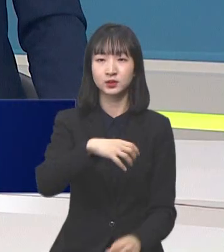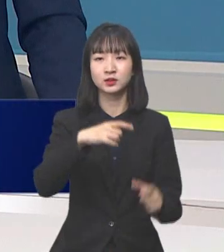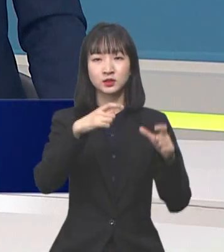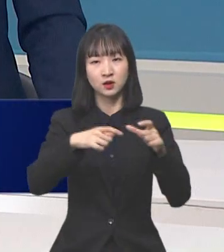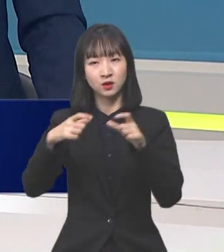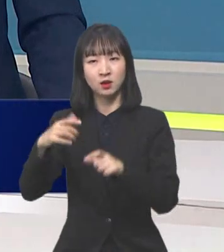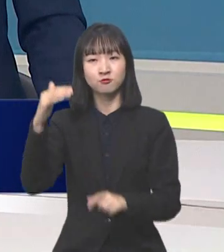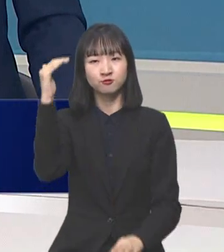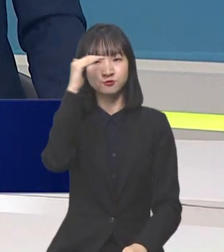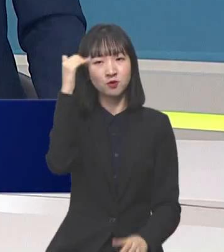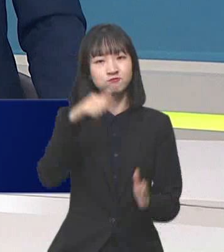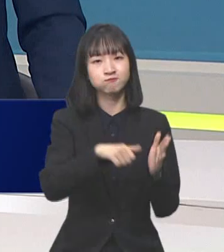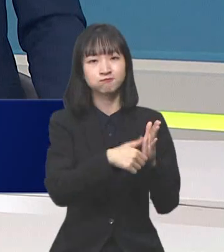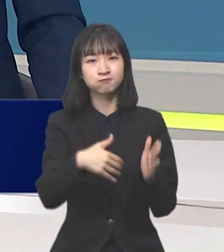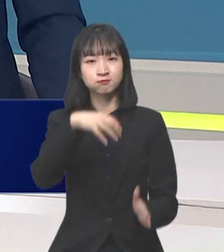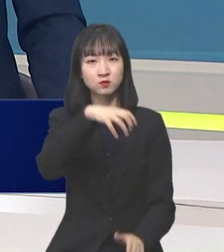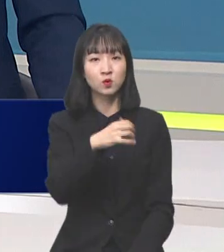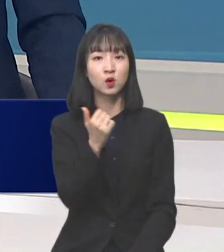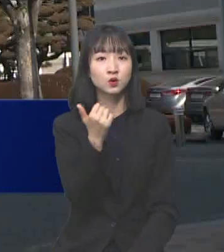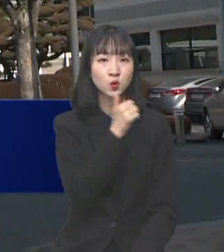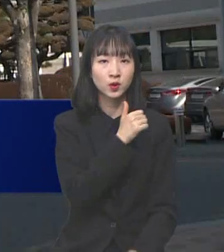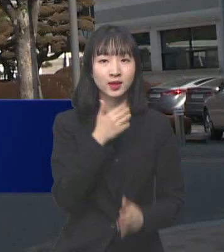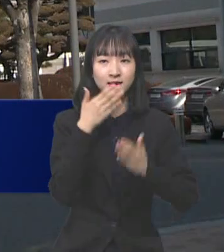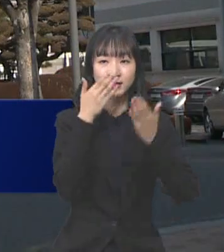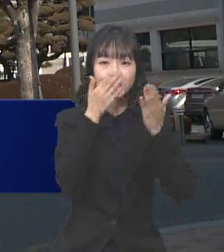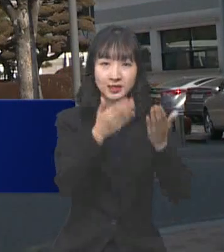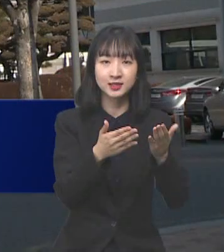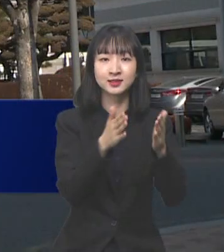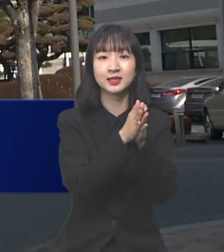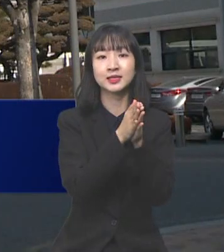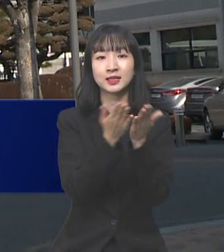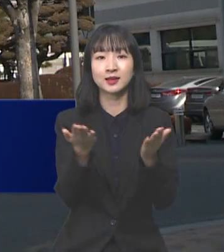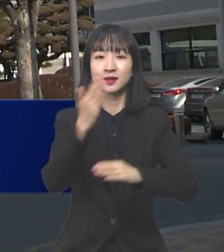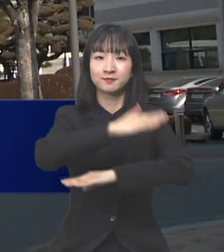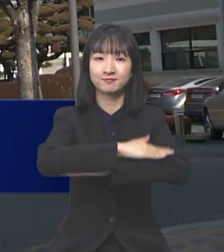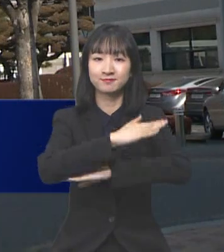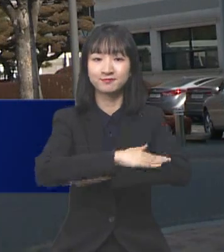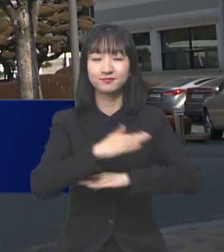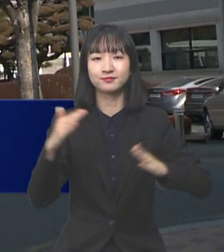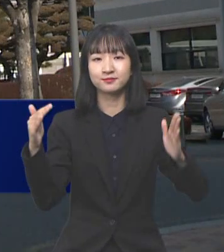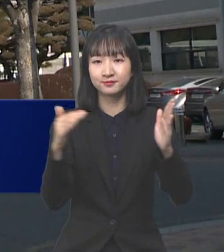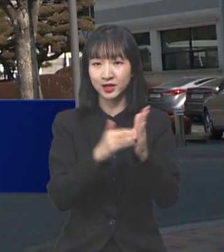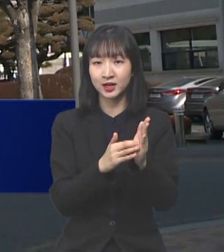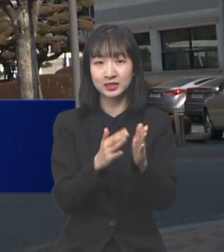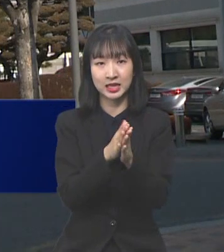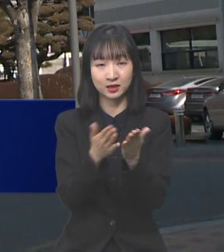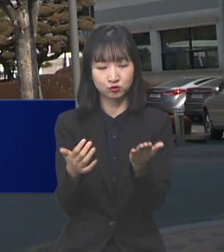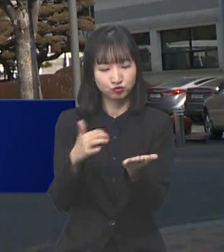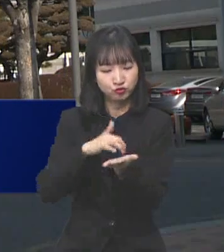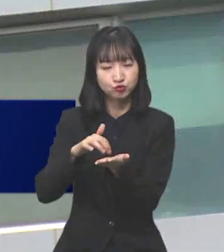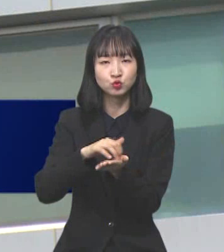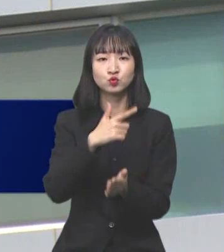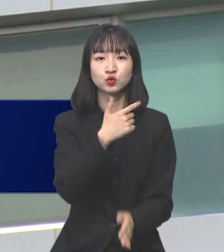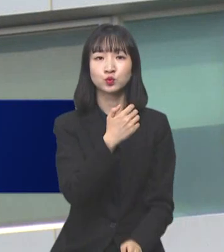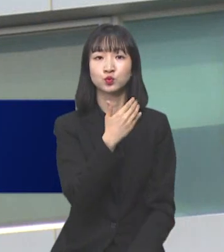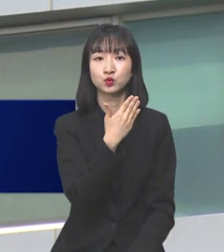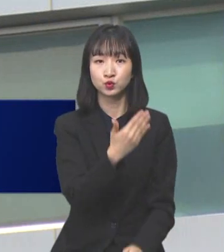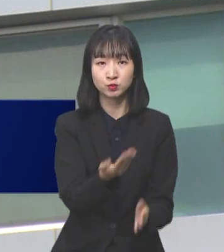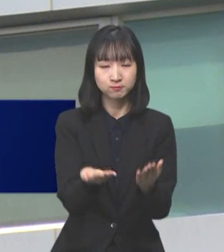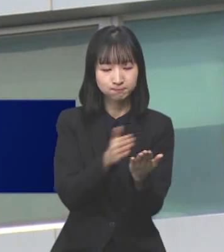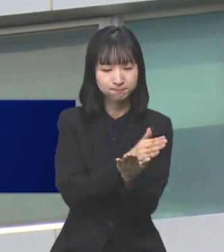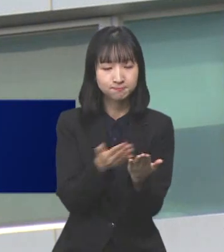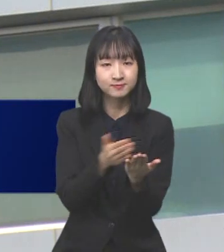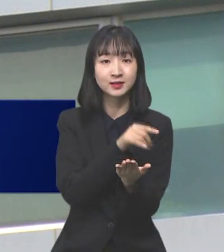지역의 관광 명소를 소개하는 강화도 관광 가이드북 을 발간했습니다 69 페이지 분량으로 구성된 가이드북은